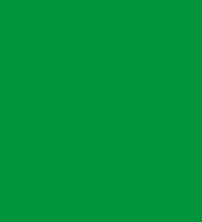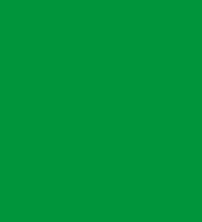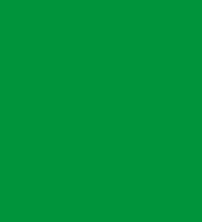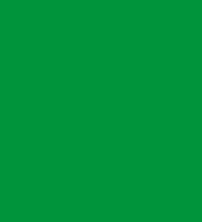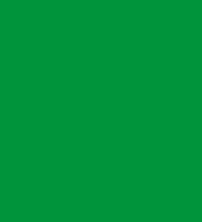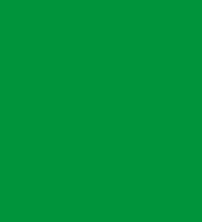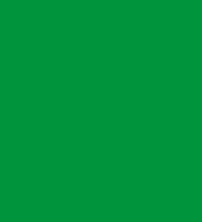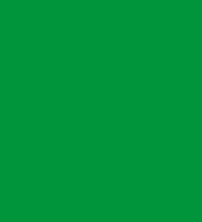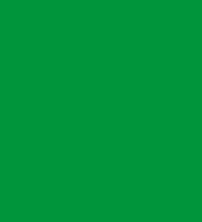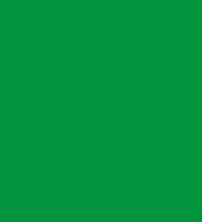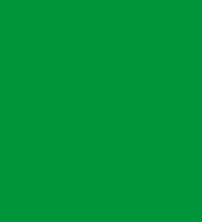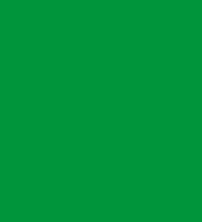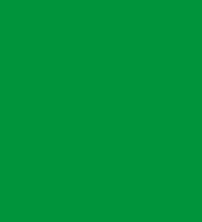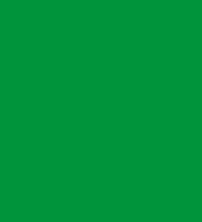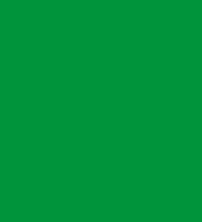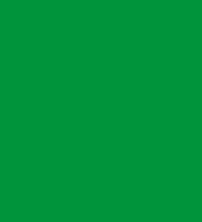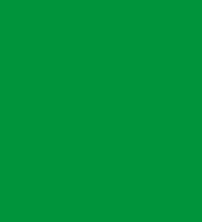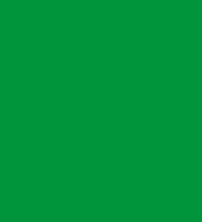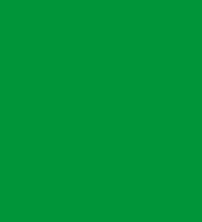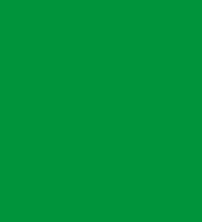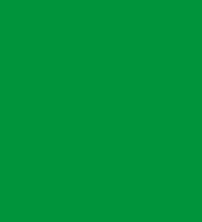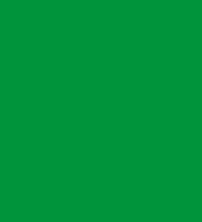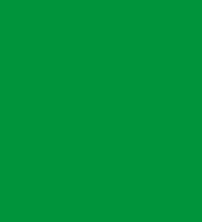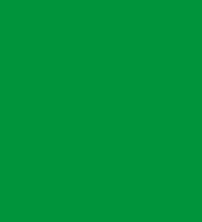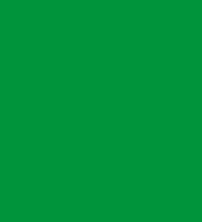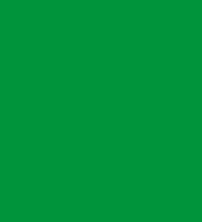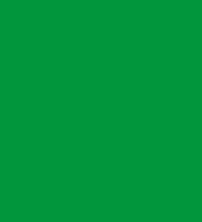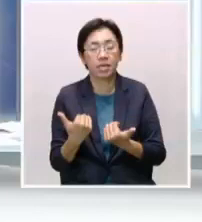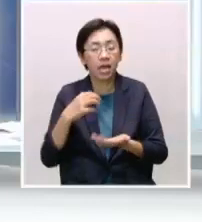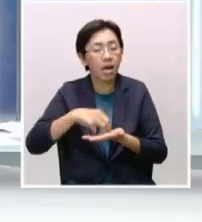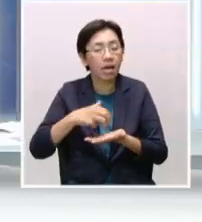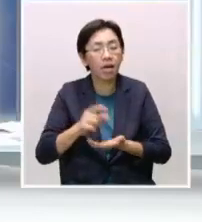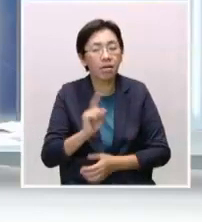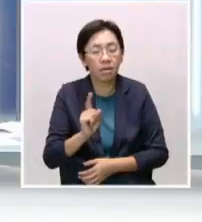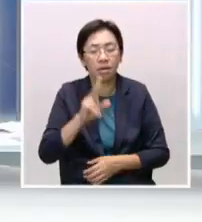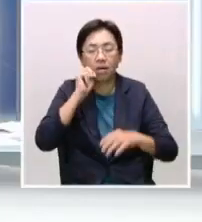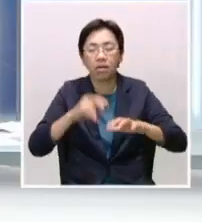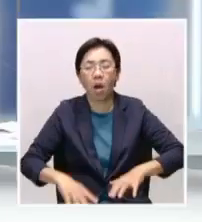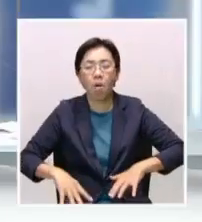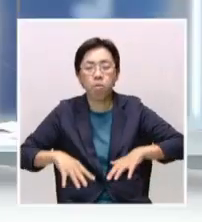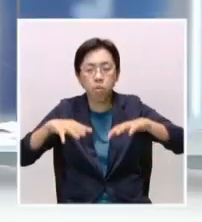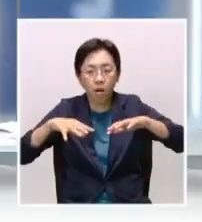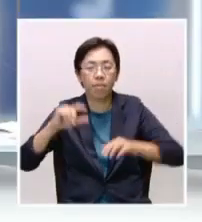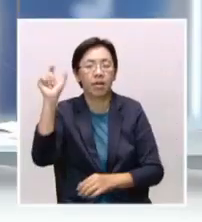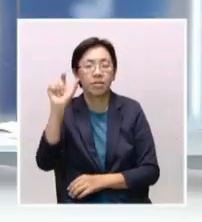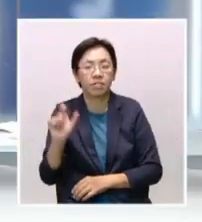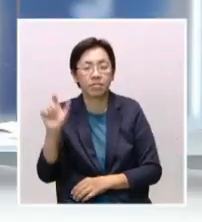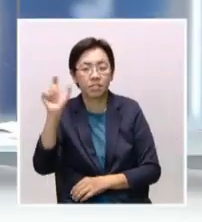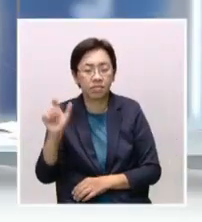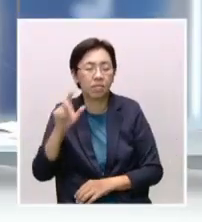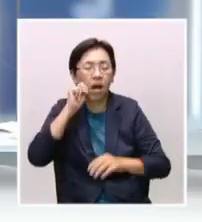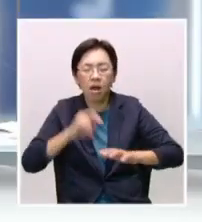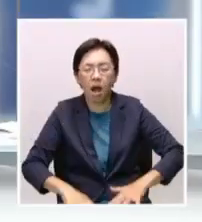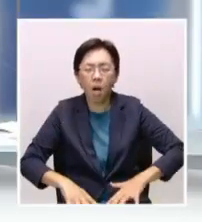สั่งง่ายส่งถึงที่เหมือนมี 7-11 ในมือคุณ 7 Delivery สถานการณ์น้ำท่วมที่อิตาลีค่ะที่เกิดน้ำท่ว